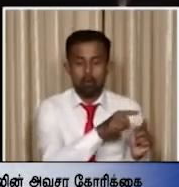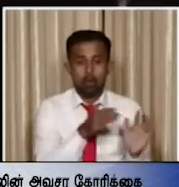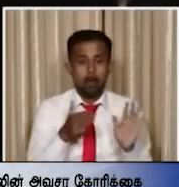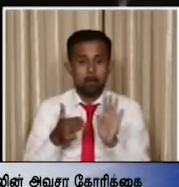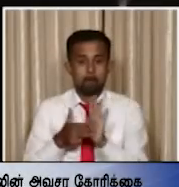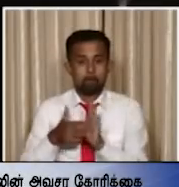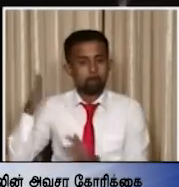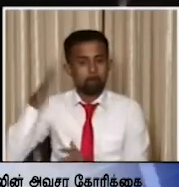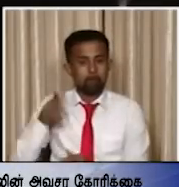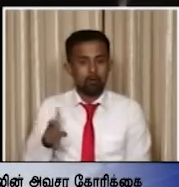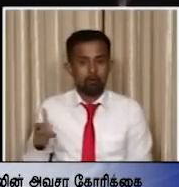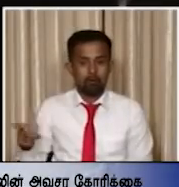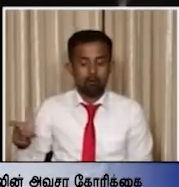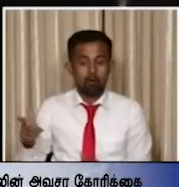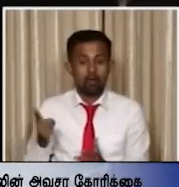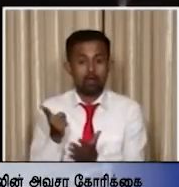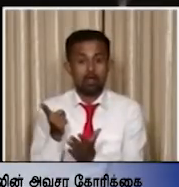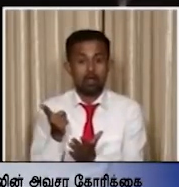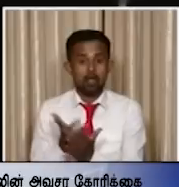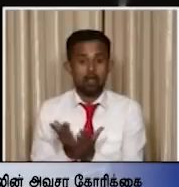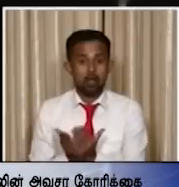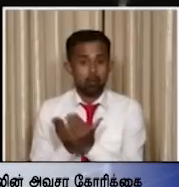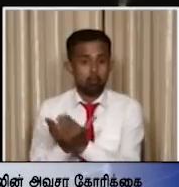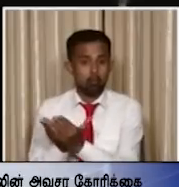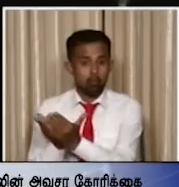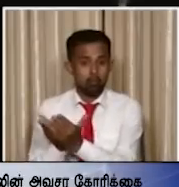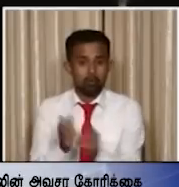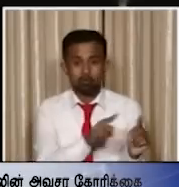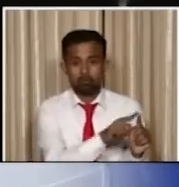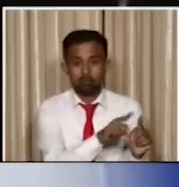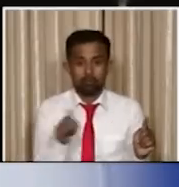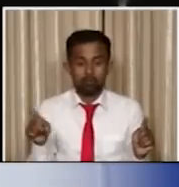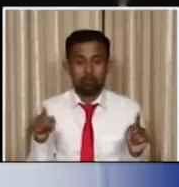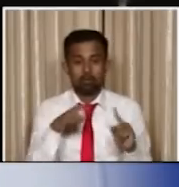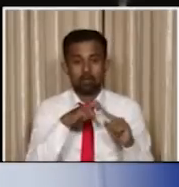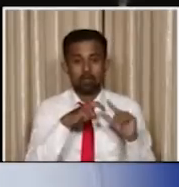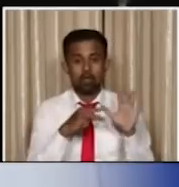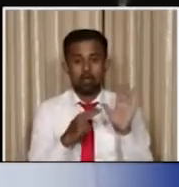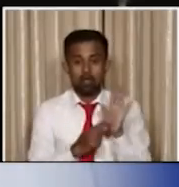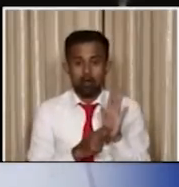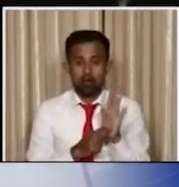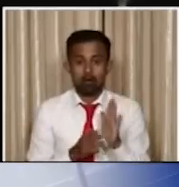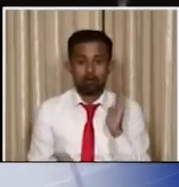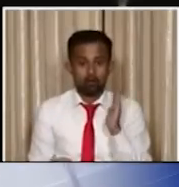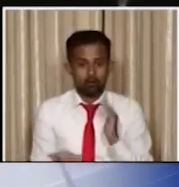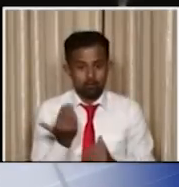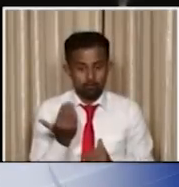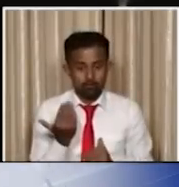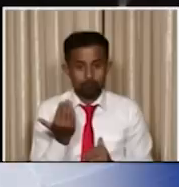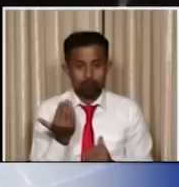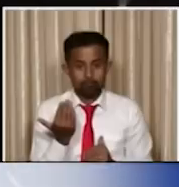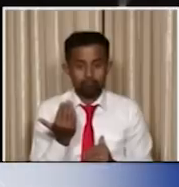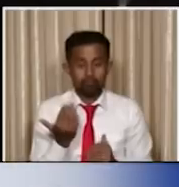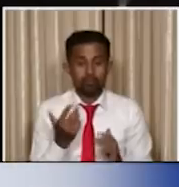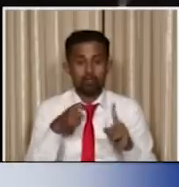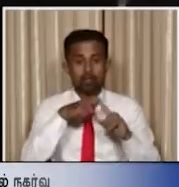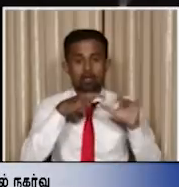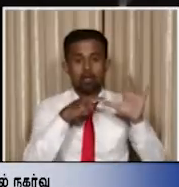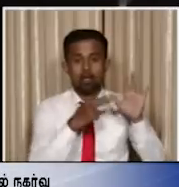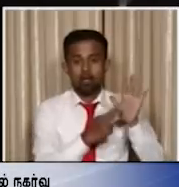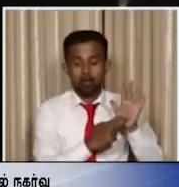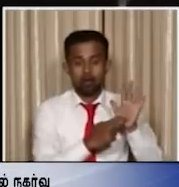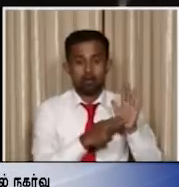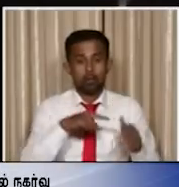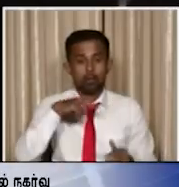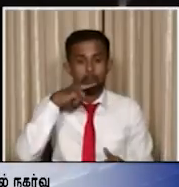சிங்கள மக்கள் ஏற்றுக்கொள்கின்ற அரசியல் தீர்வுக்கு செல்வோம் என குறிப்பிட்டார். அவ்வாறெனில் இன்று வந்து பேச்சு நடத்தி கொண்டிருக்கும் போது அவர்